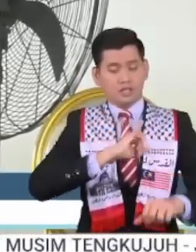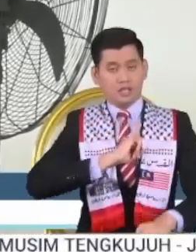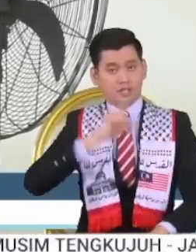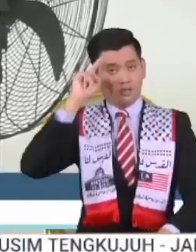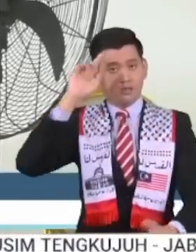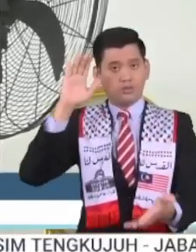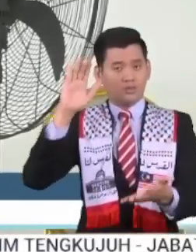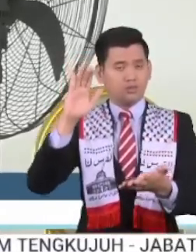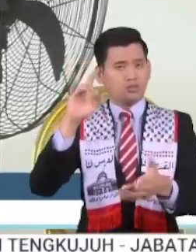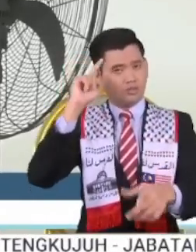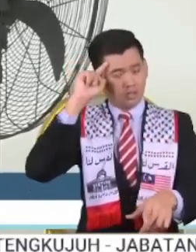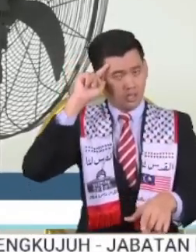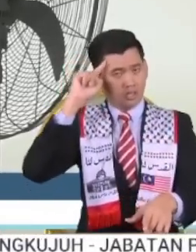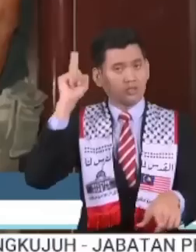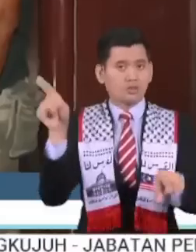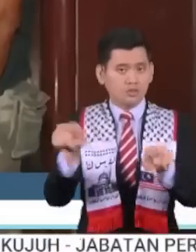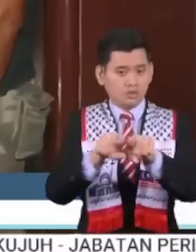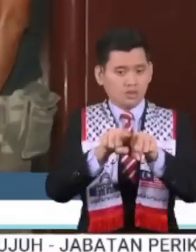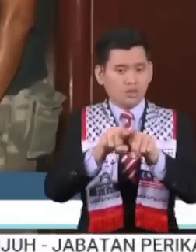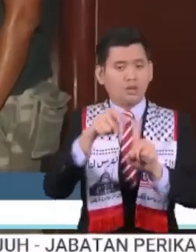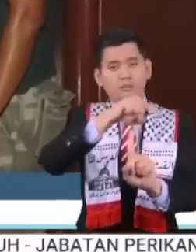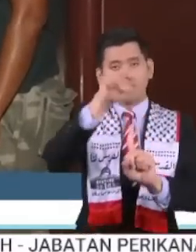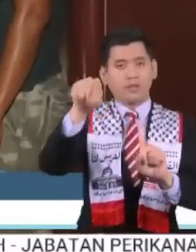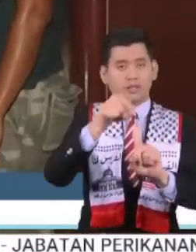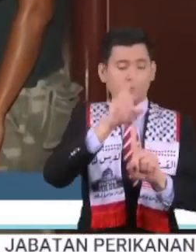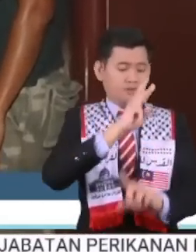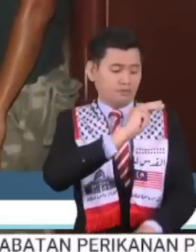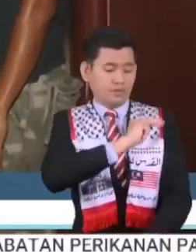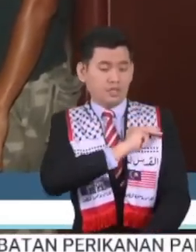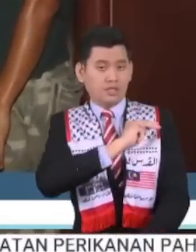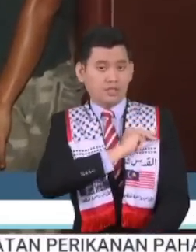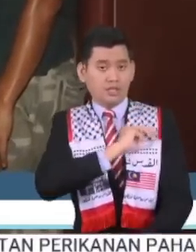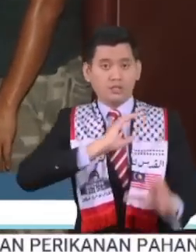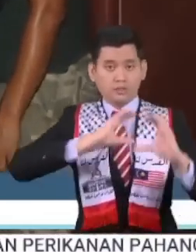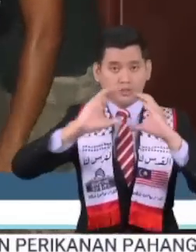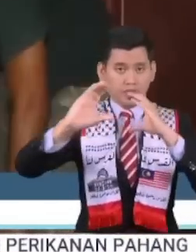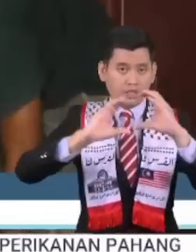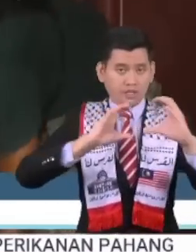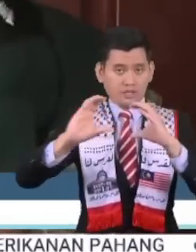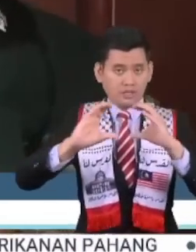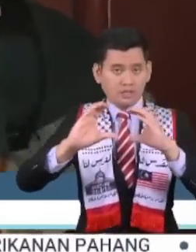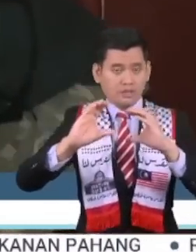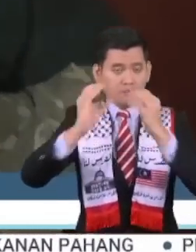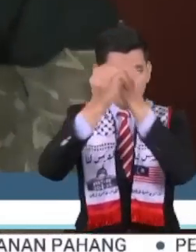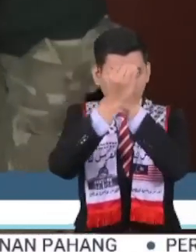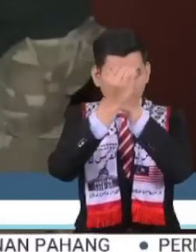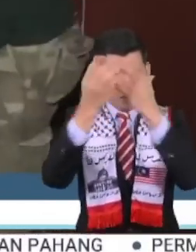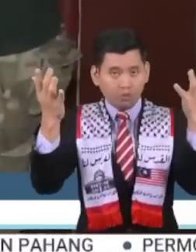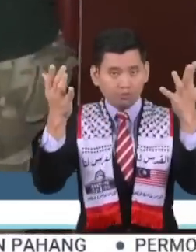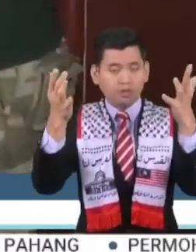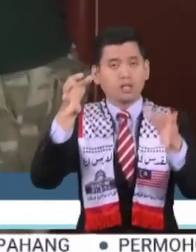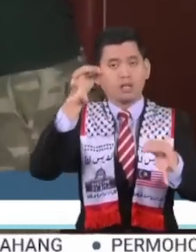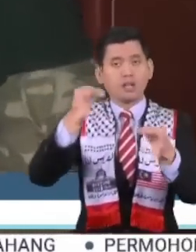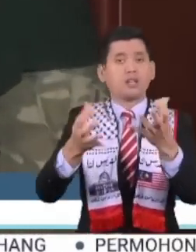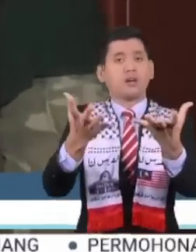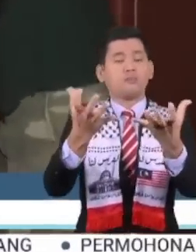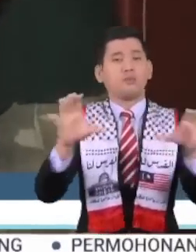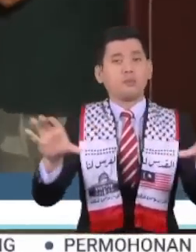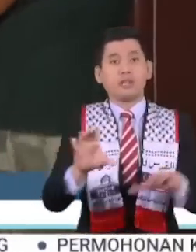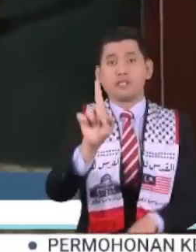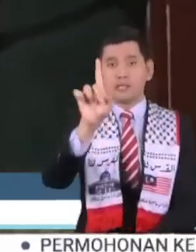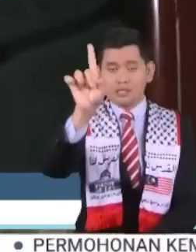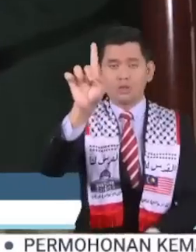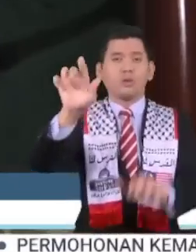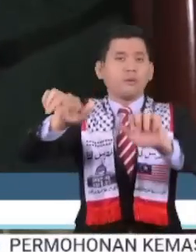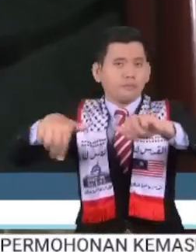bila kita punya menteri yang cakap kalau kita nak buat